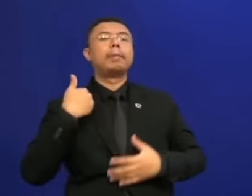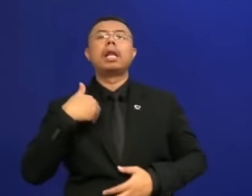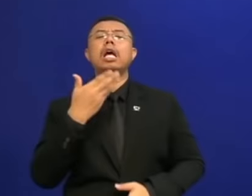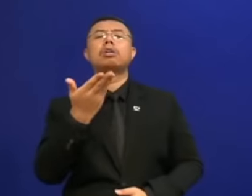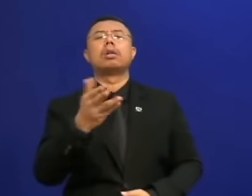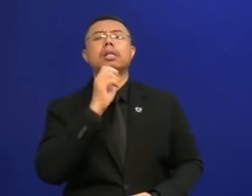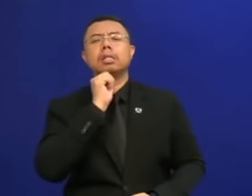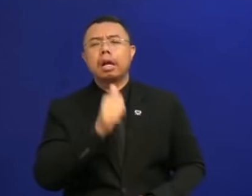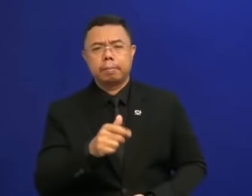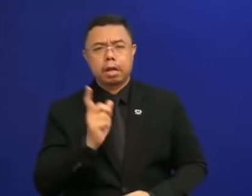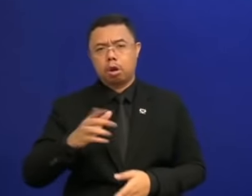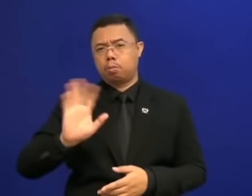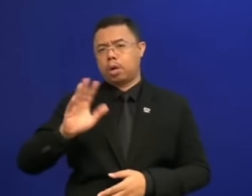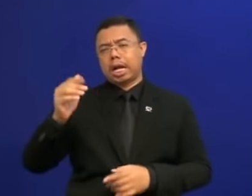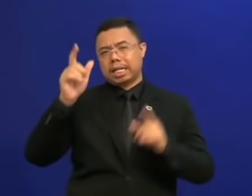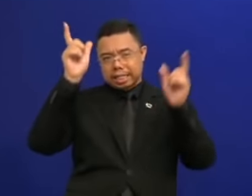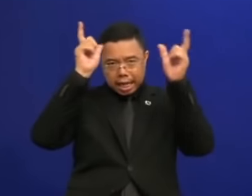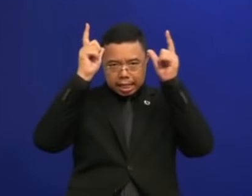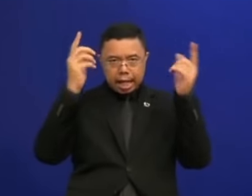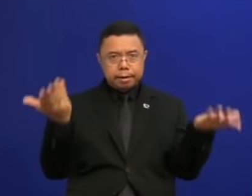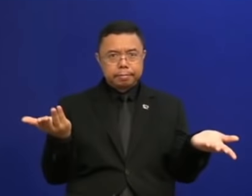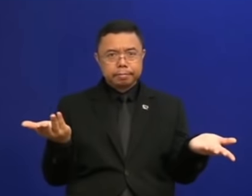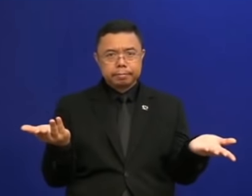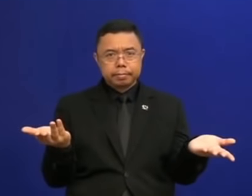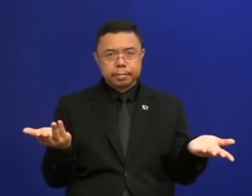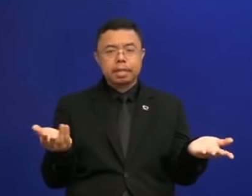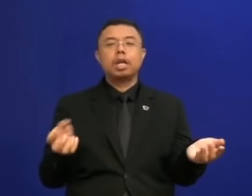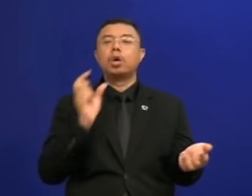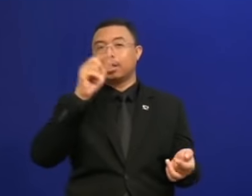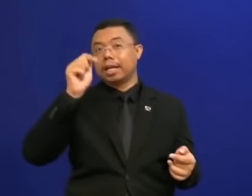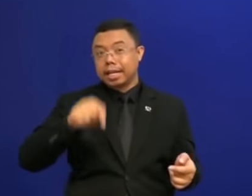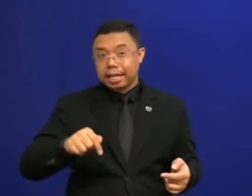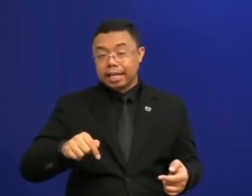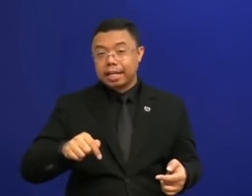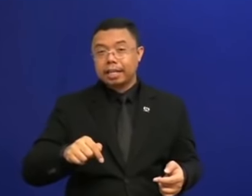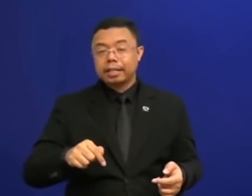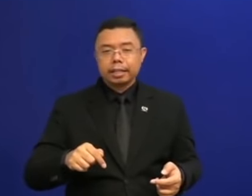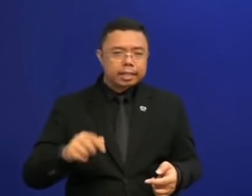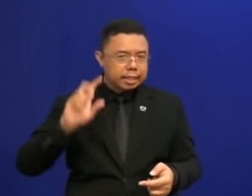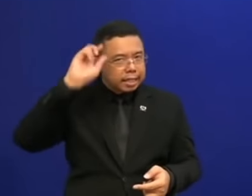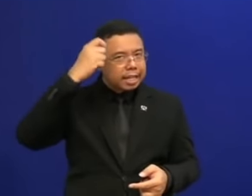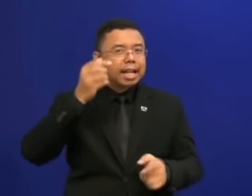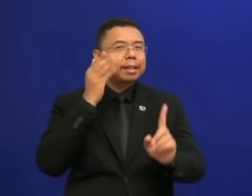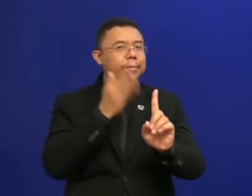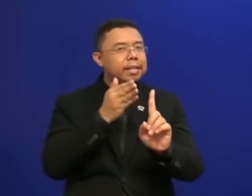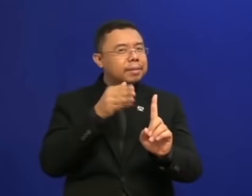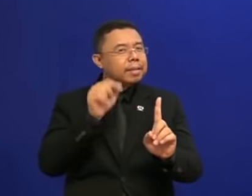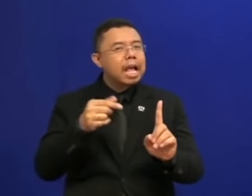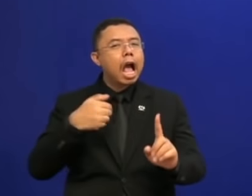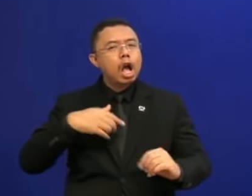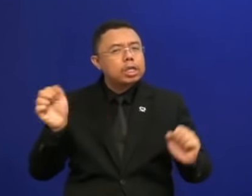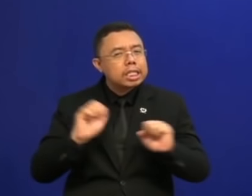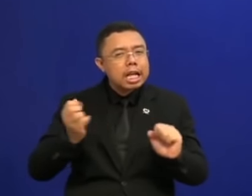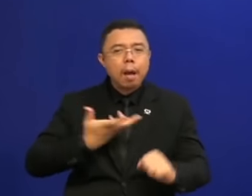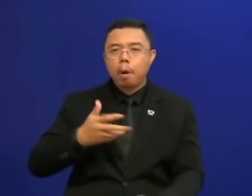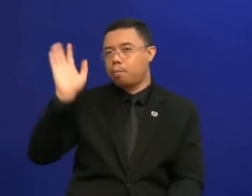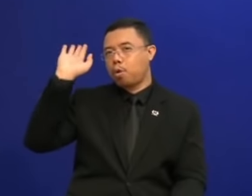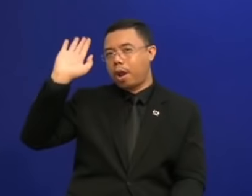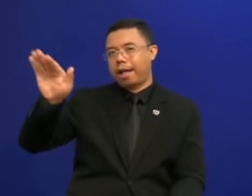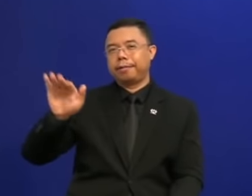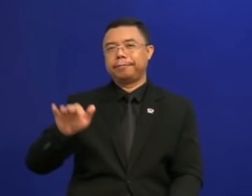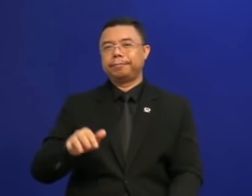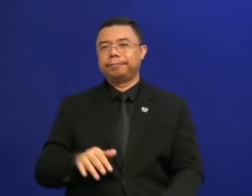saudara siapa kalau bukan setan? Makanya ingat prinsip ini, aku segera akan